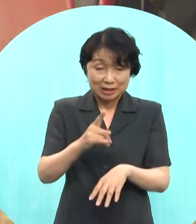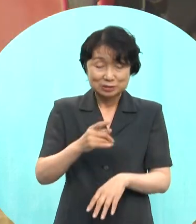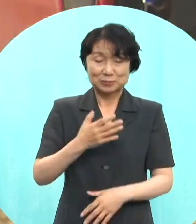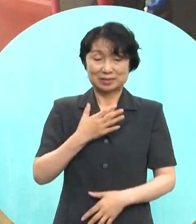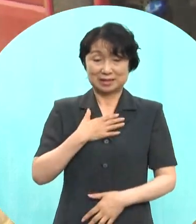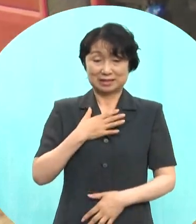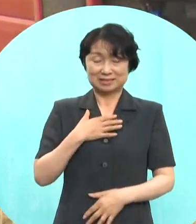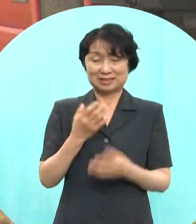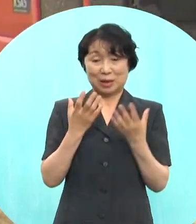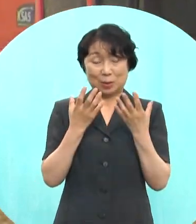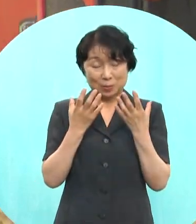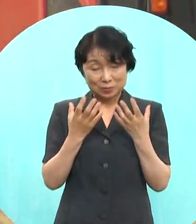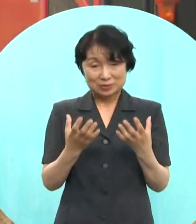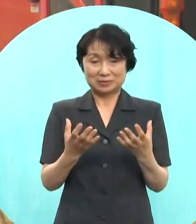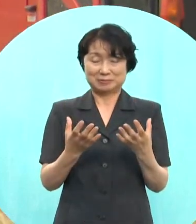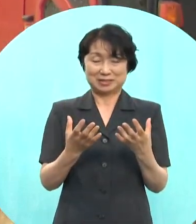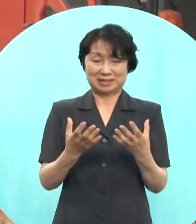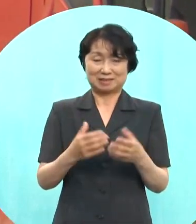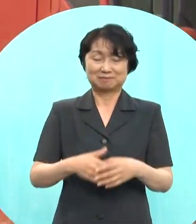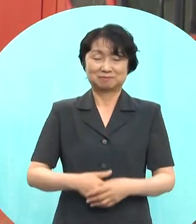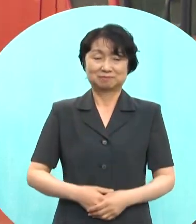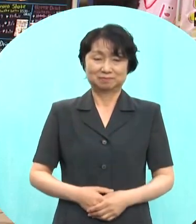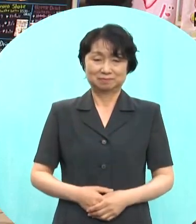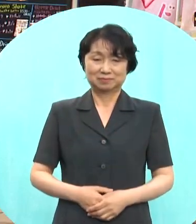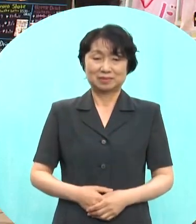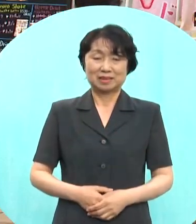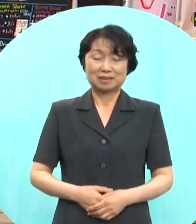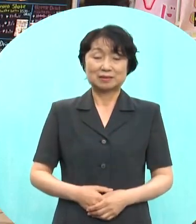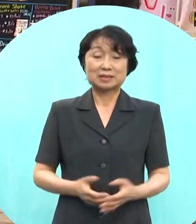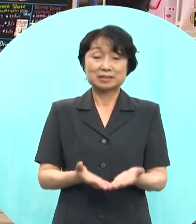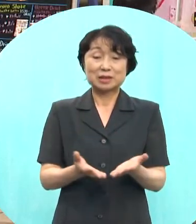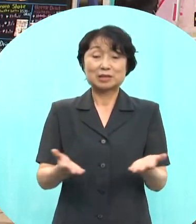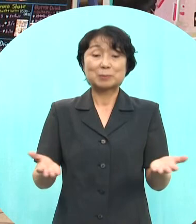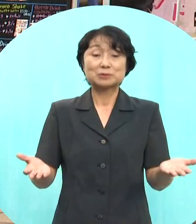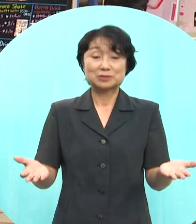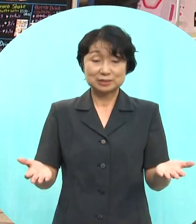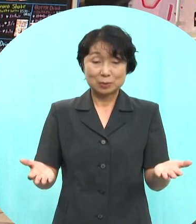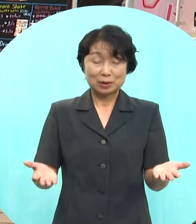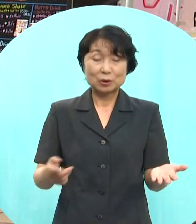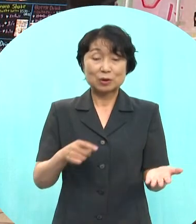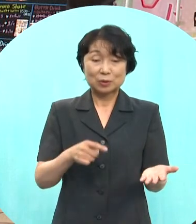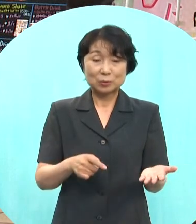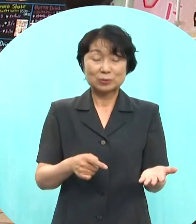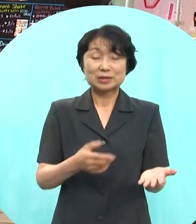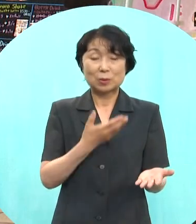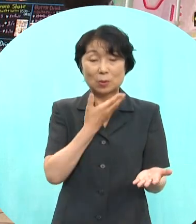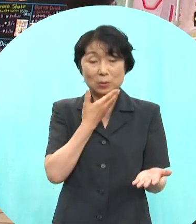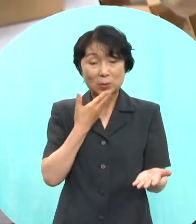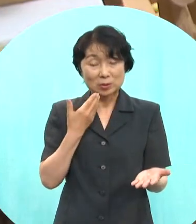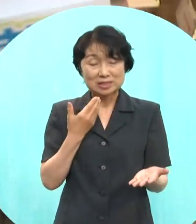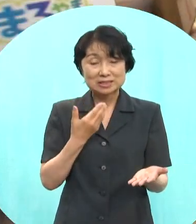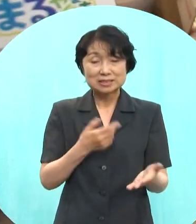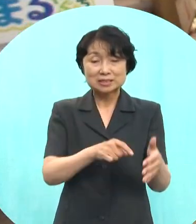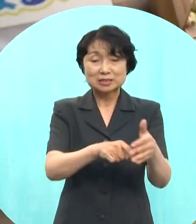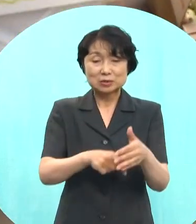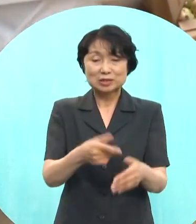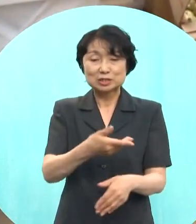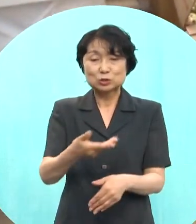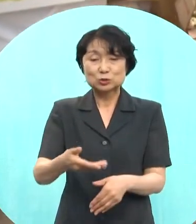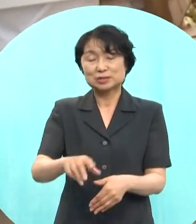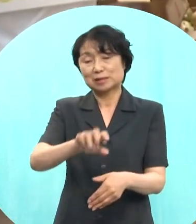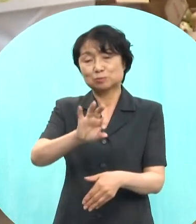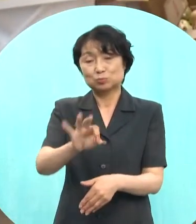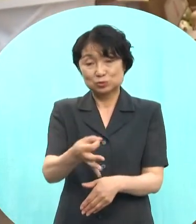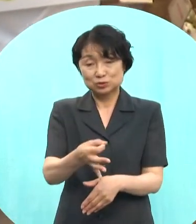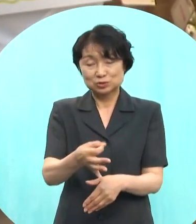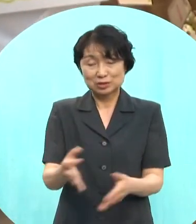を初めて知って驚きました。そしてこのアグマル山口ではそんな美味しい農林